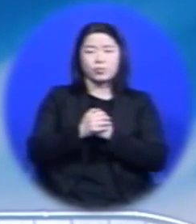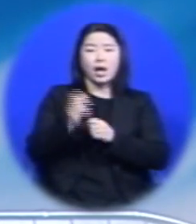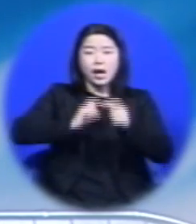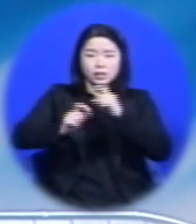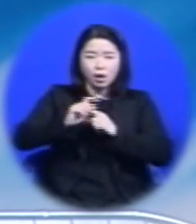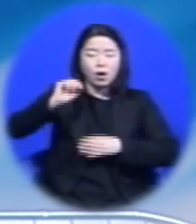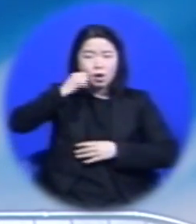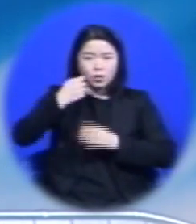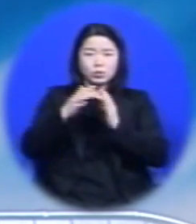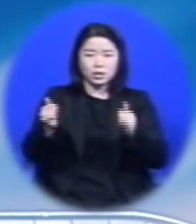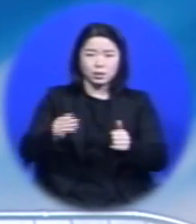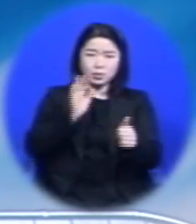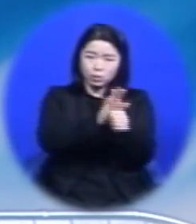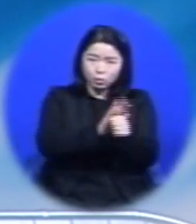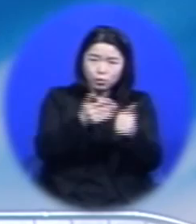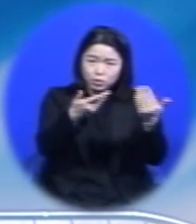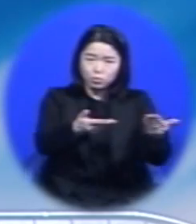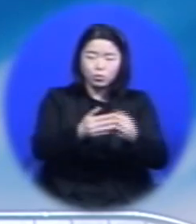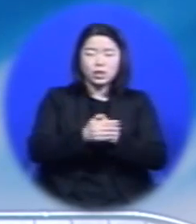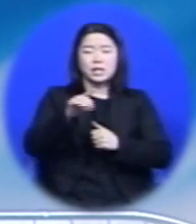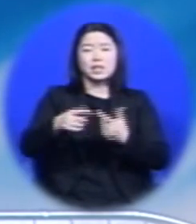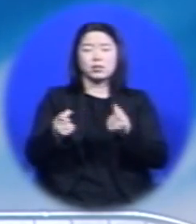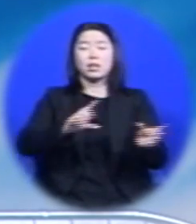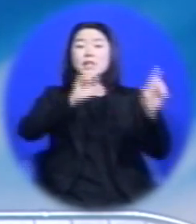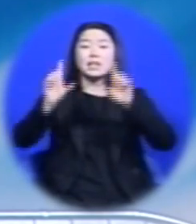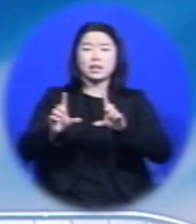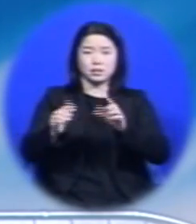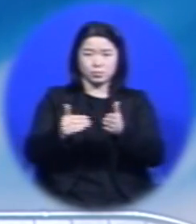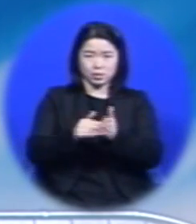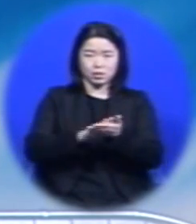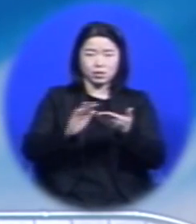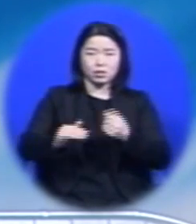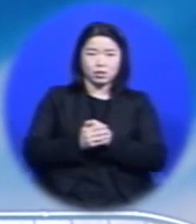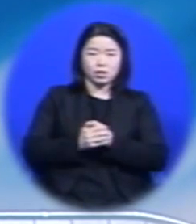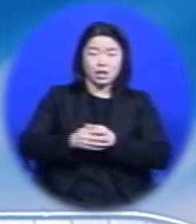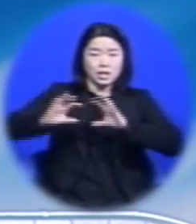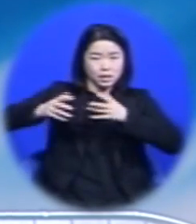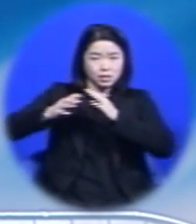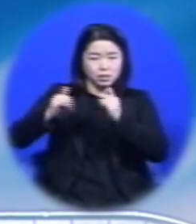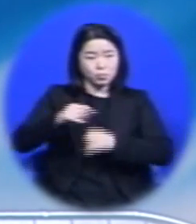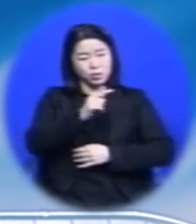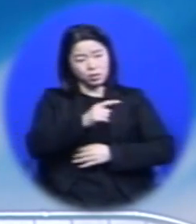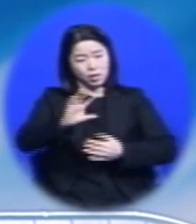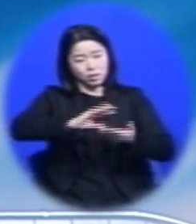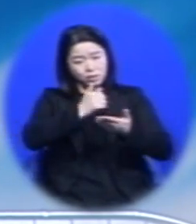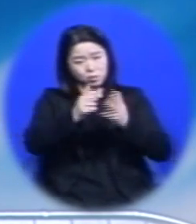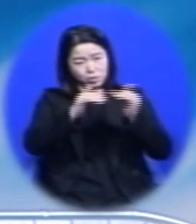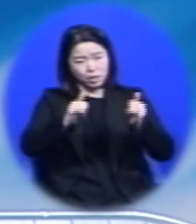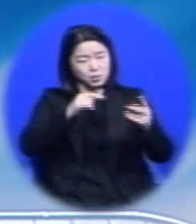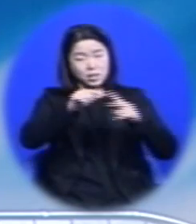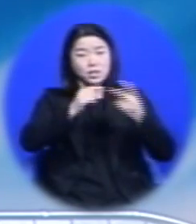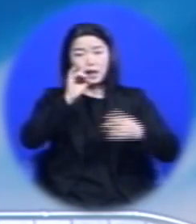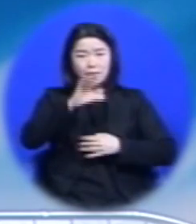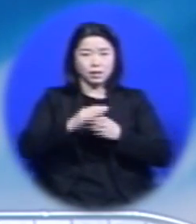더어 람을 와주고 그렇게 살았습니다 세상 사람들은이 그리스도인들이 이해가 되지